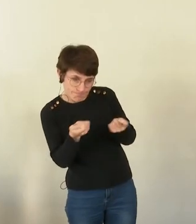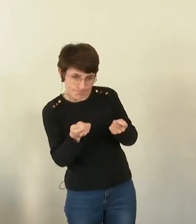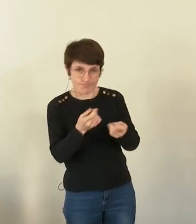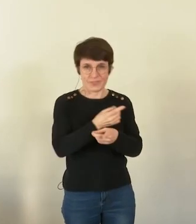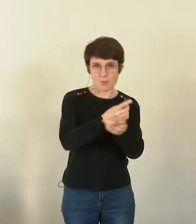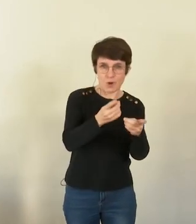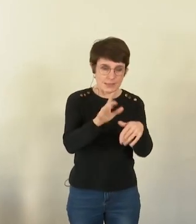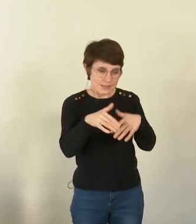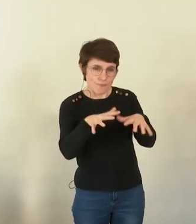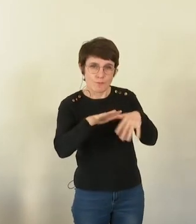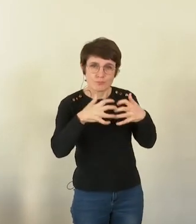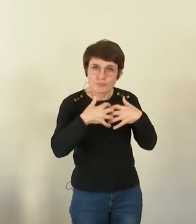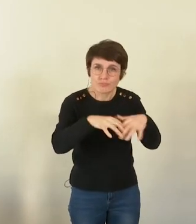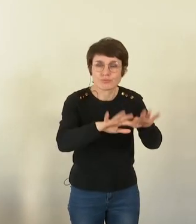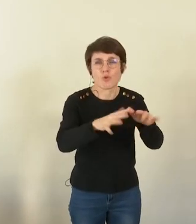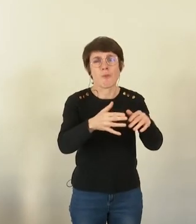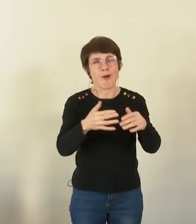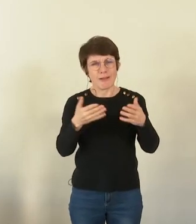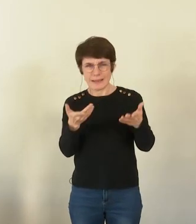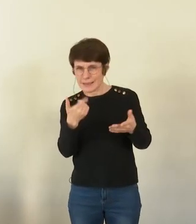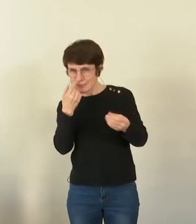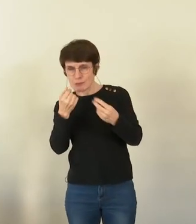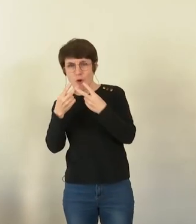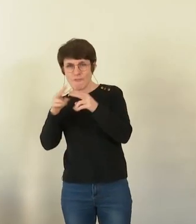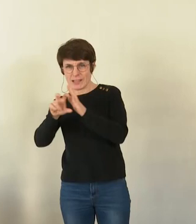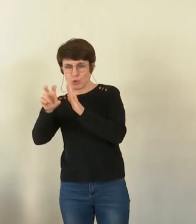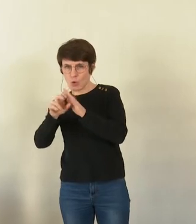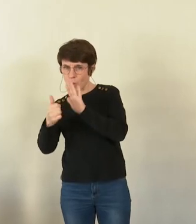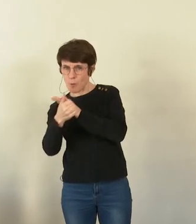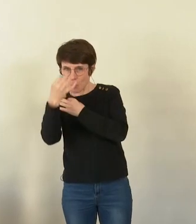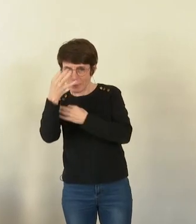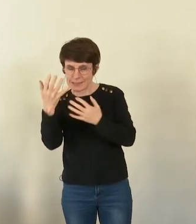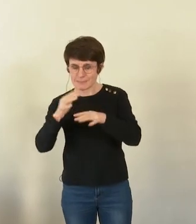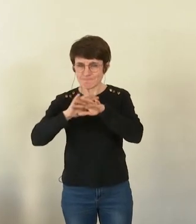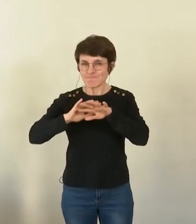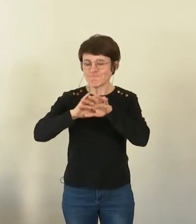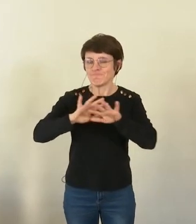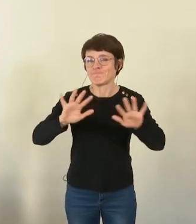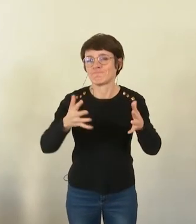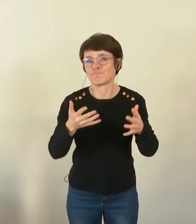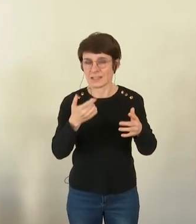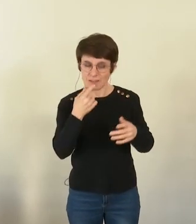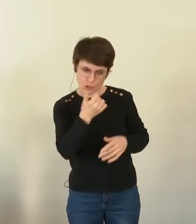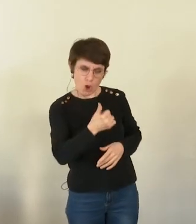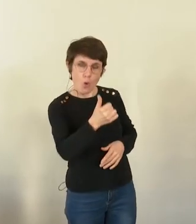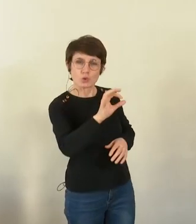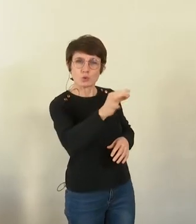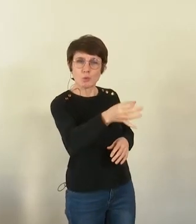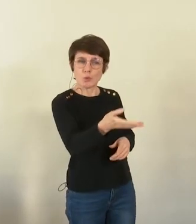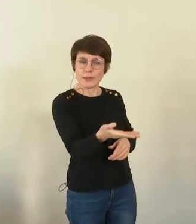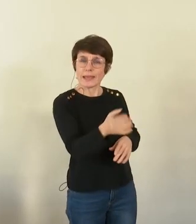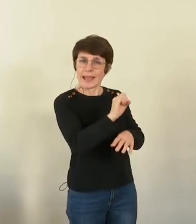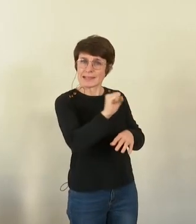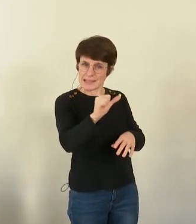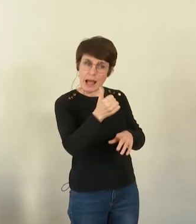rôle joué par la municipalité nous semble flou tout en laissant penser qu'elle permettrait l'autonomie organisationnelle de la S sécurité